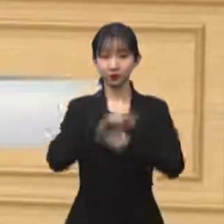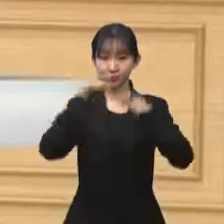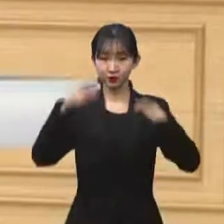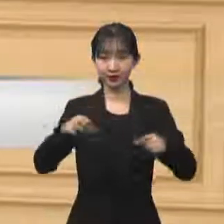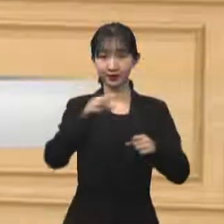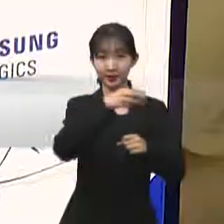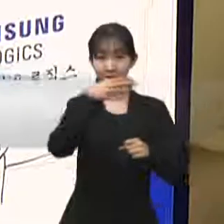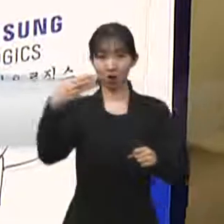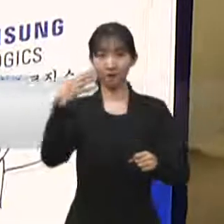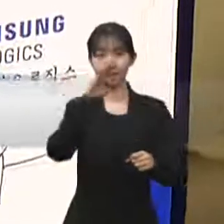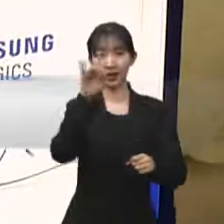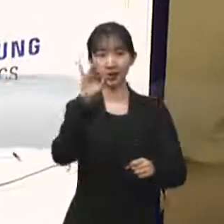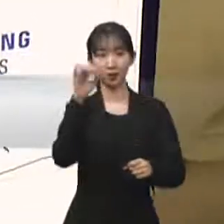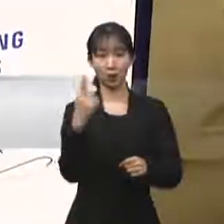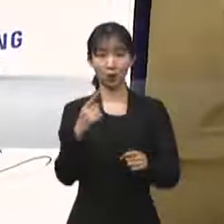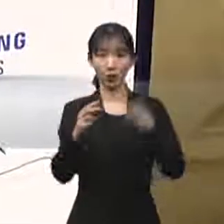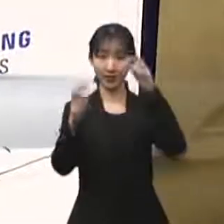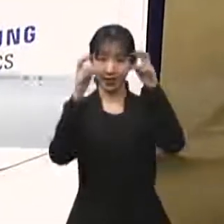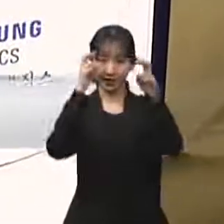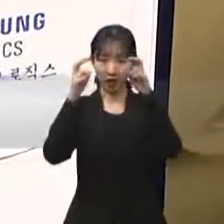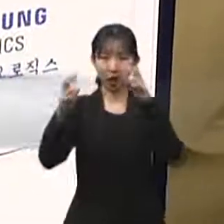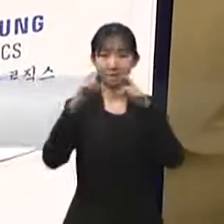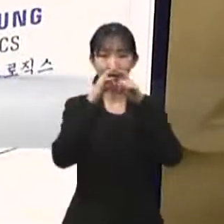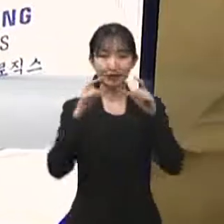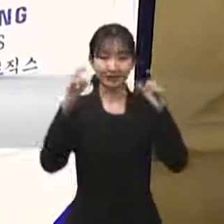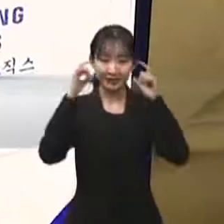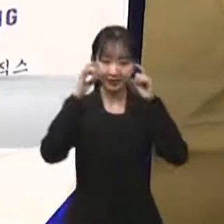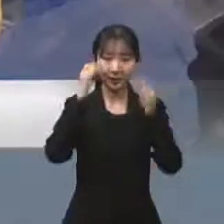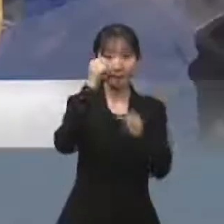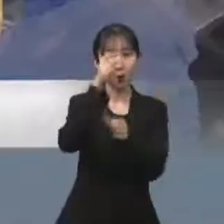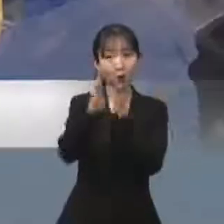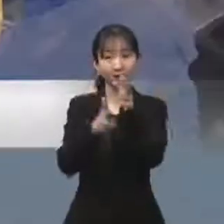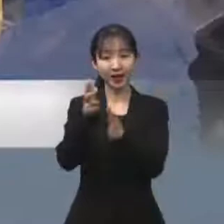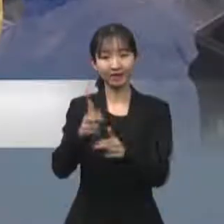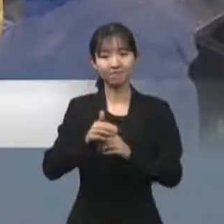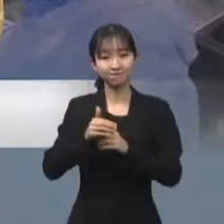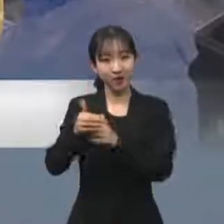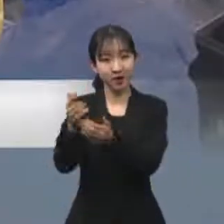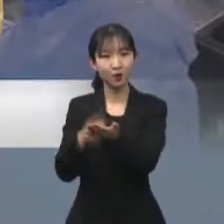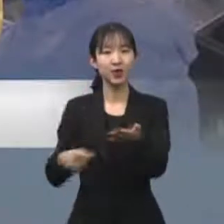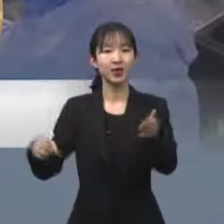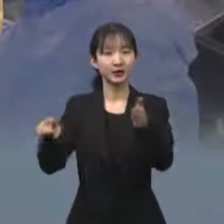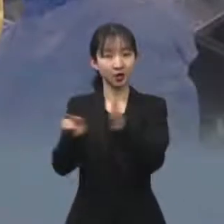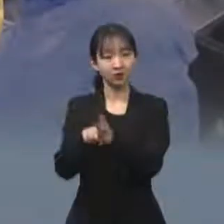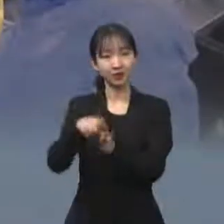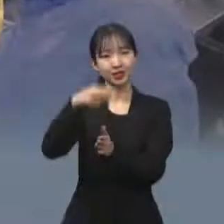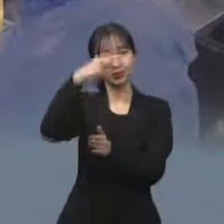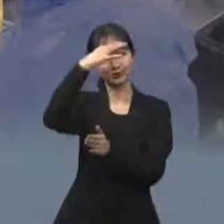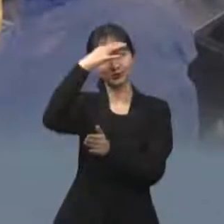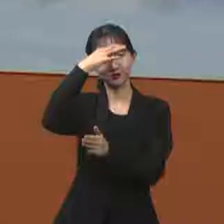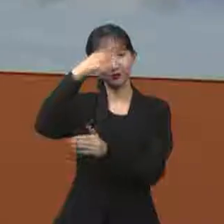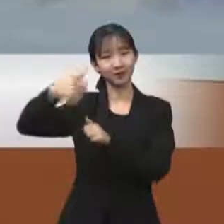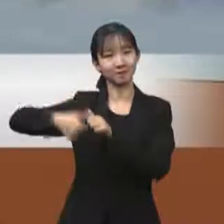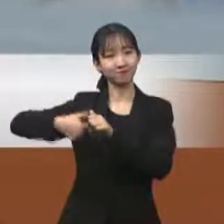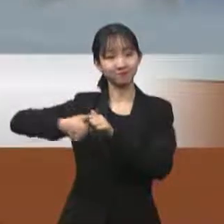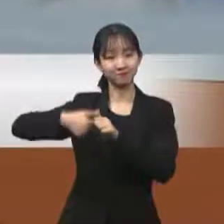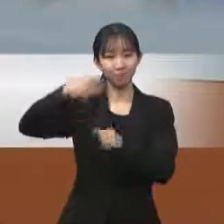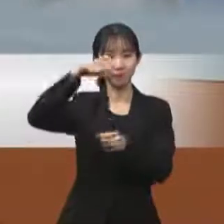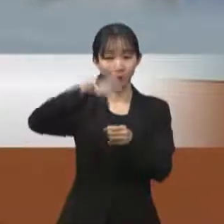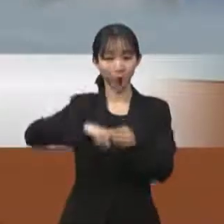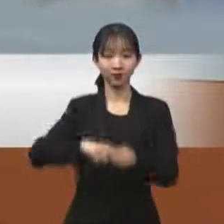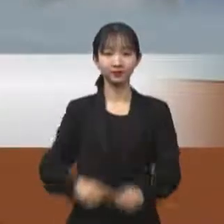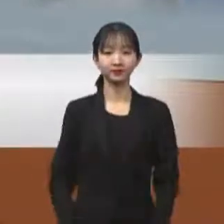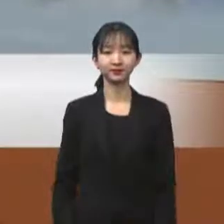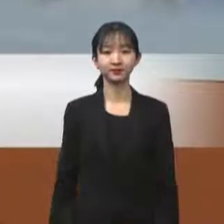삼성 바이오로직스로부터 마스크 생산 라인 구축에 필요한 각종 기술 자문을 받게 됩니다. 방역 시스템에